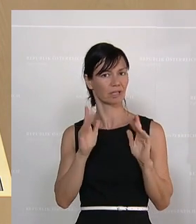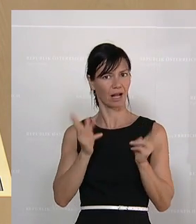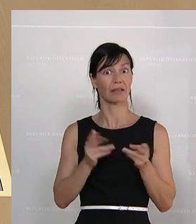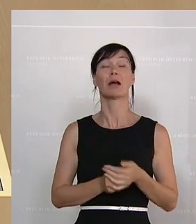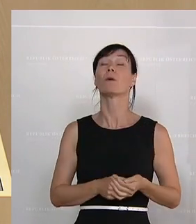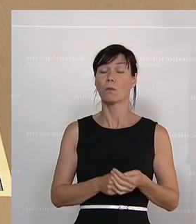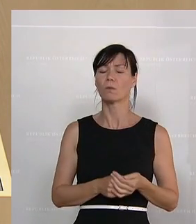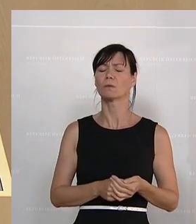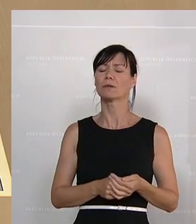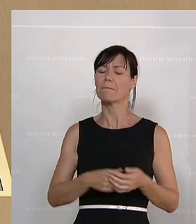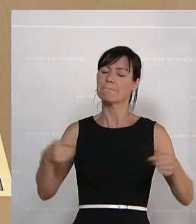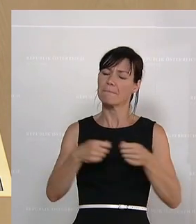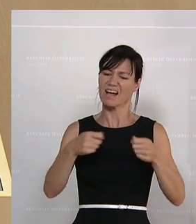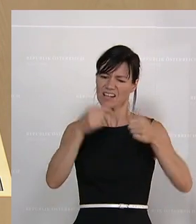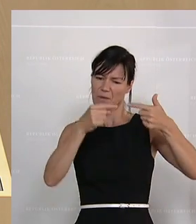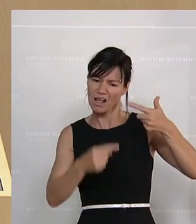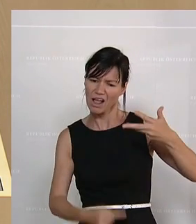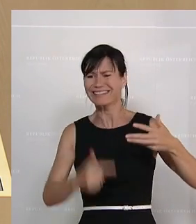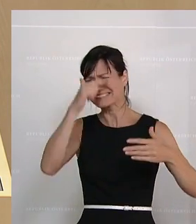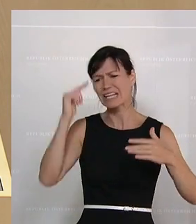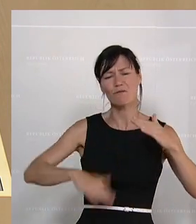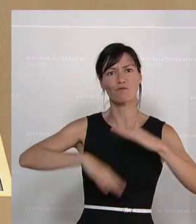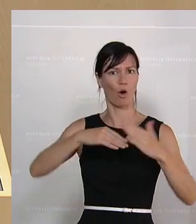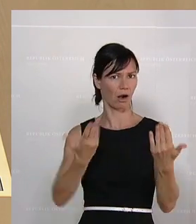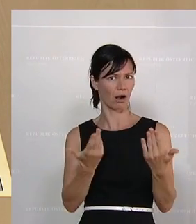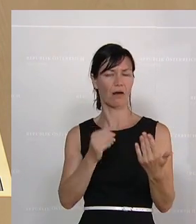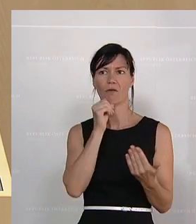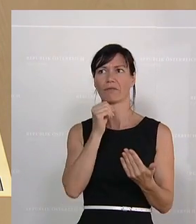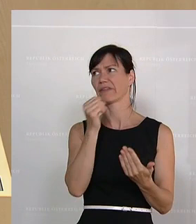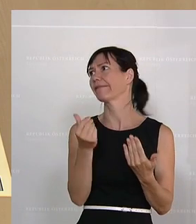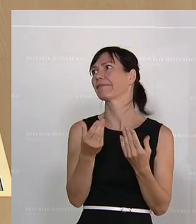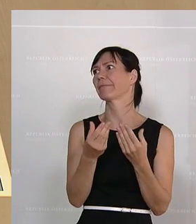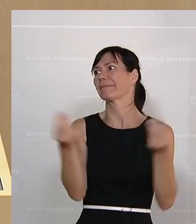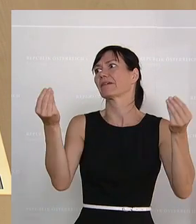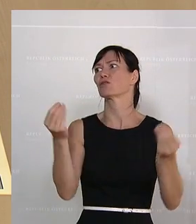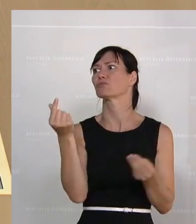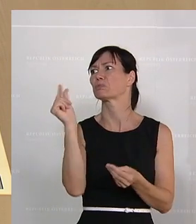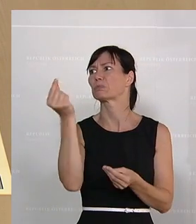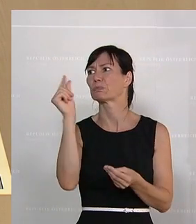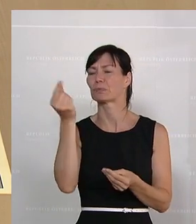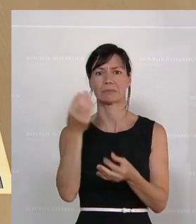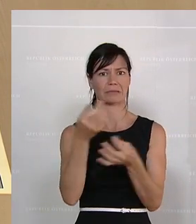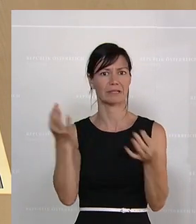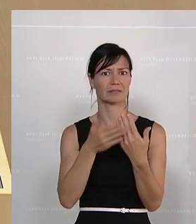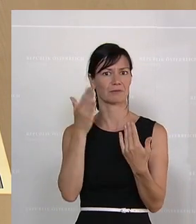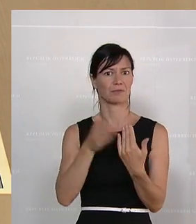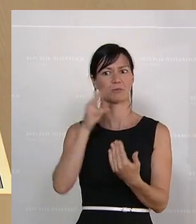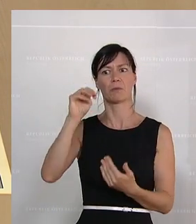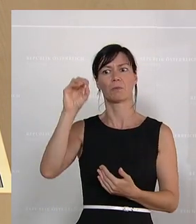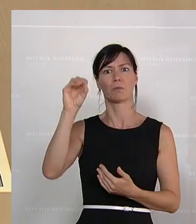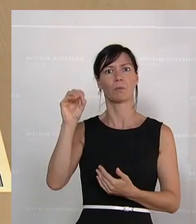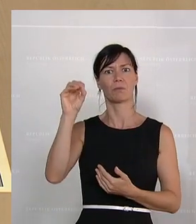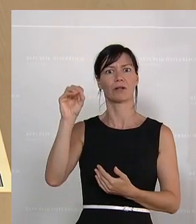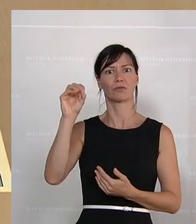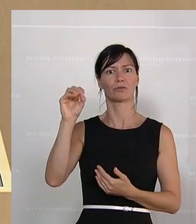machen und nicht maßnahmen die letztlich verpuffen und keinen effekt haben wie beispielsweise die erwähnte muss senkung in deutschland